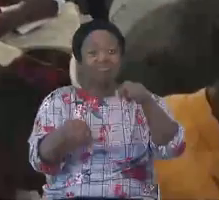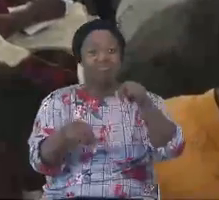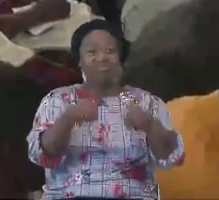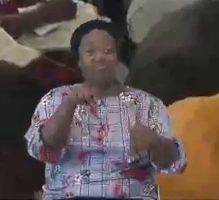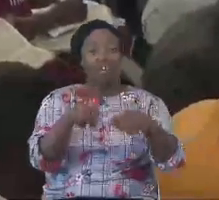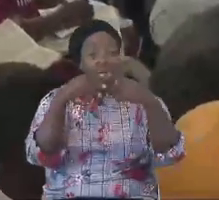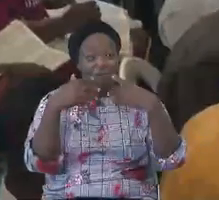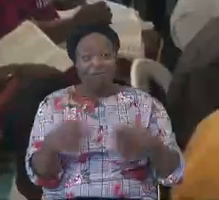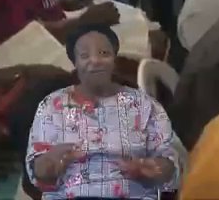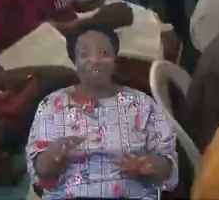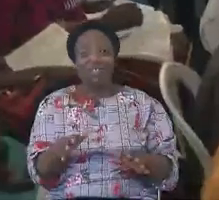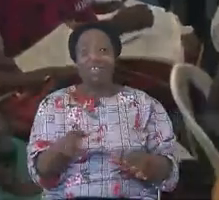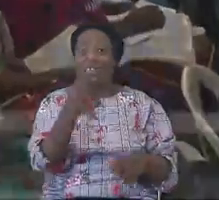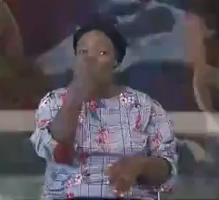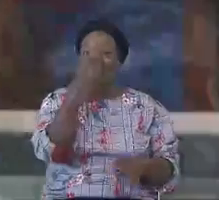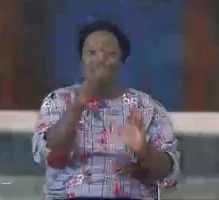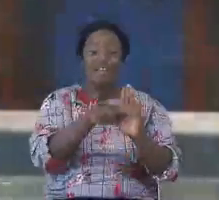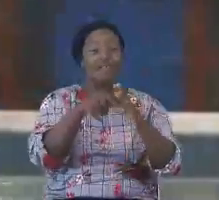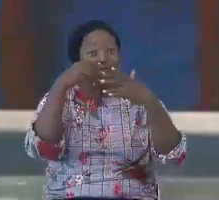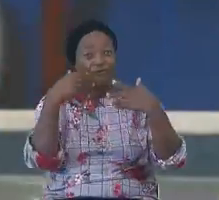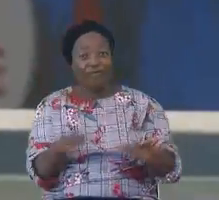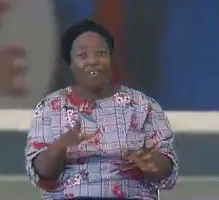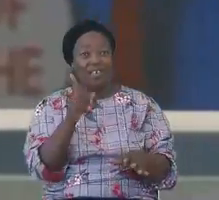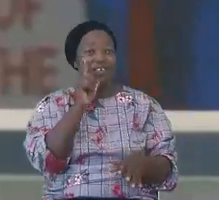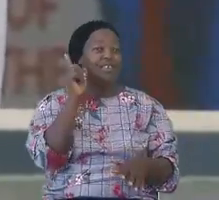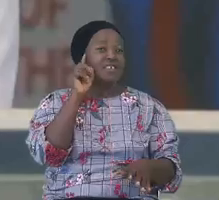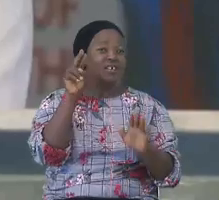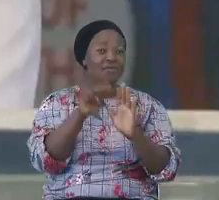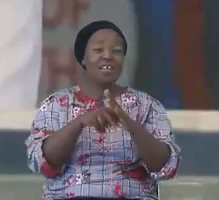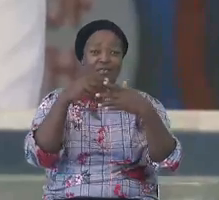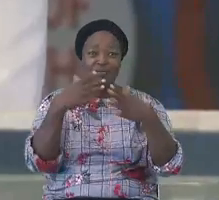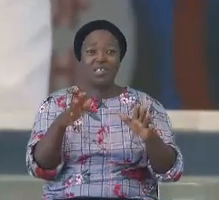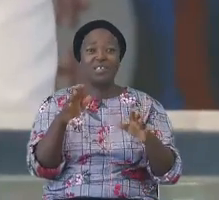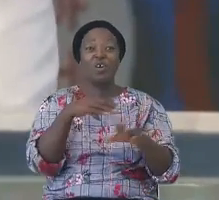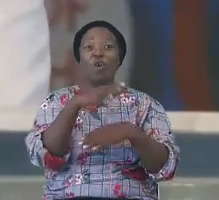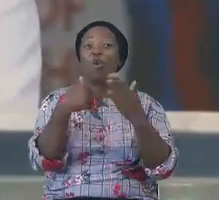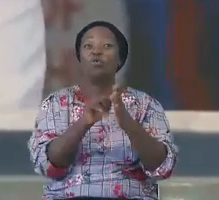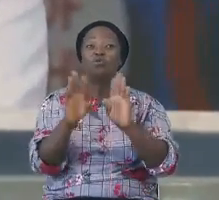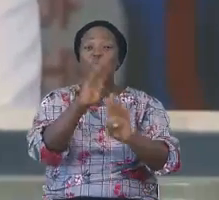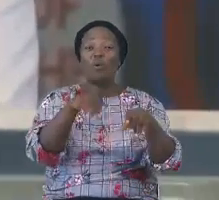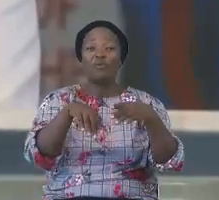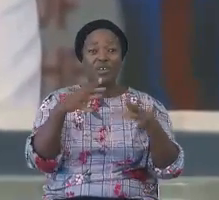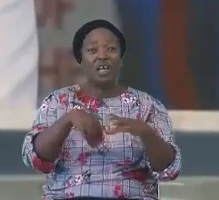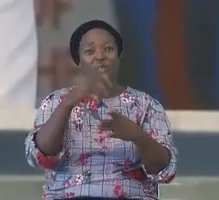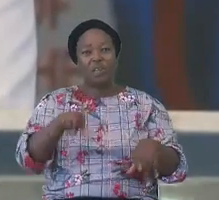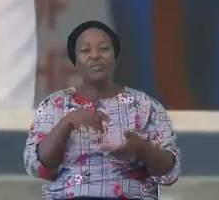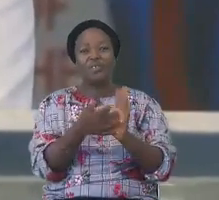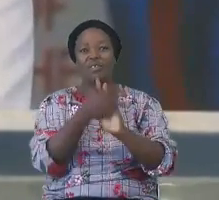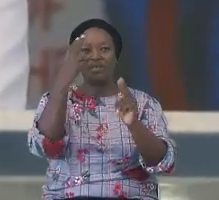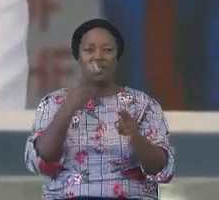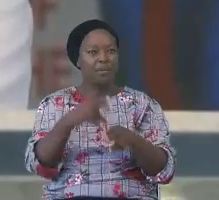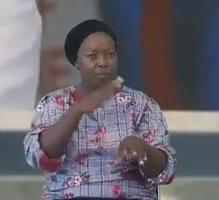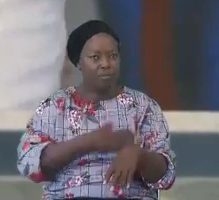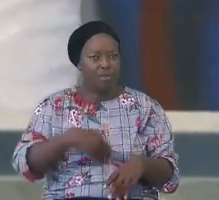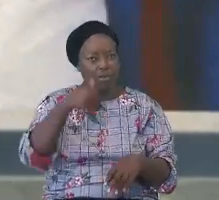achevé, péché achevé, les attaques, les afflictions achevées de ta vie au